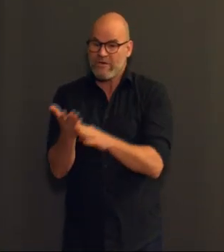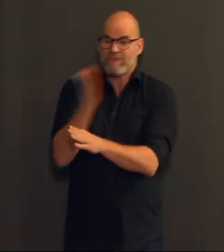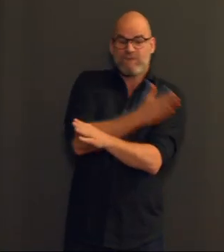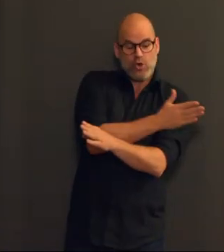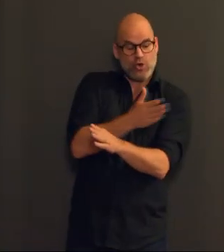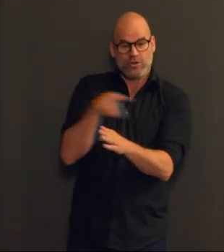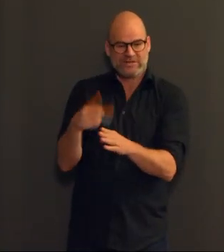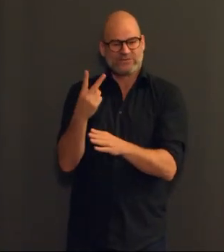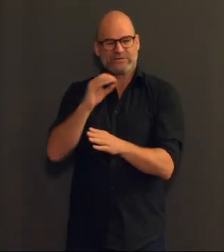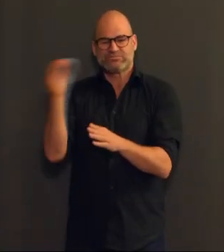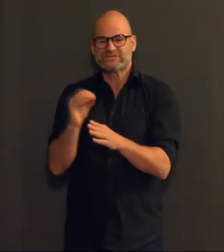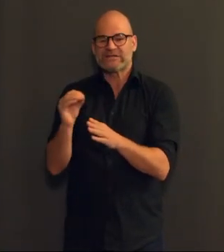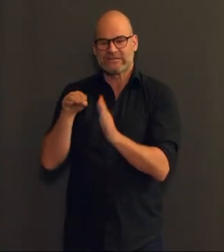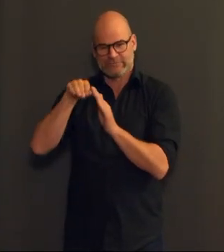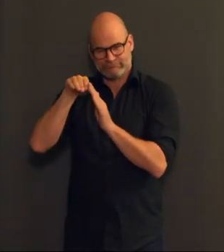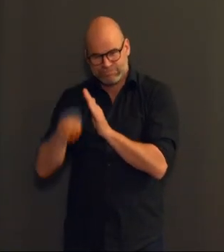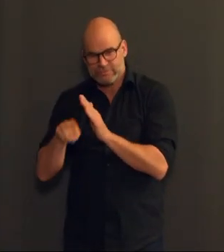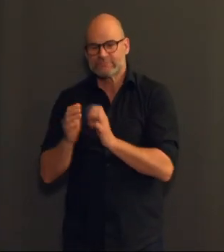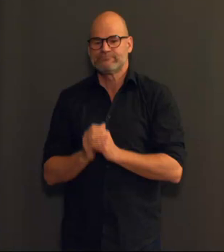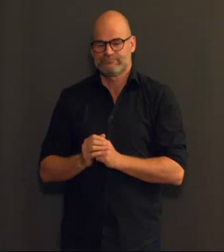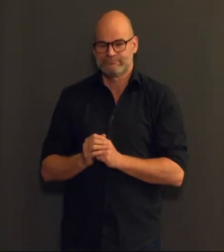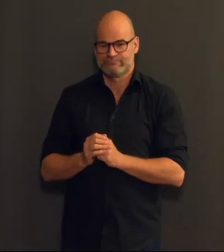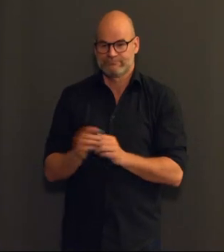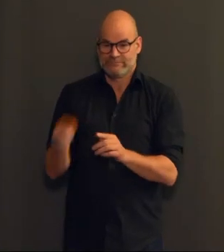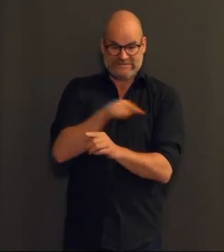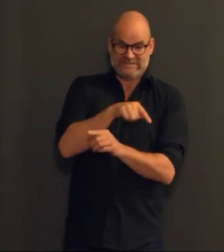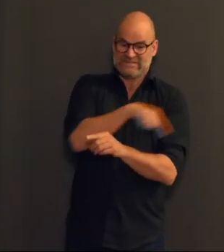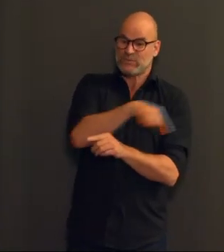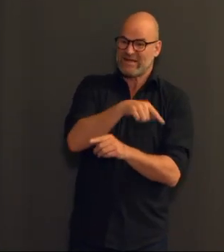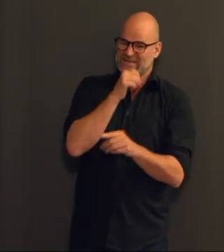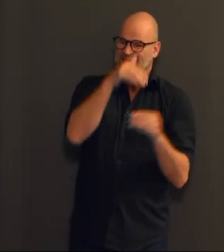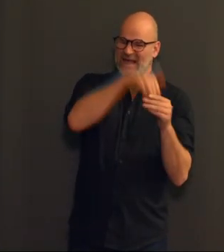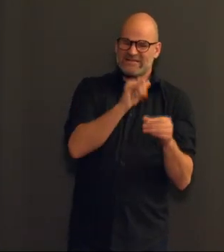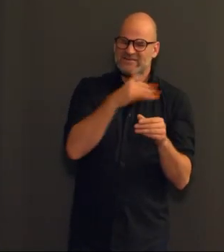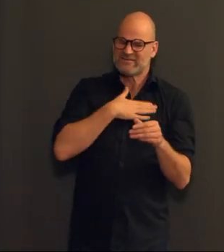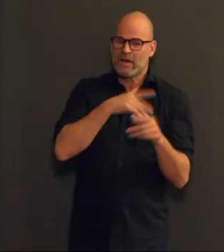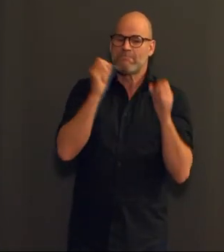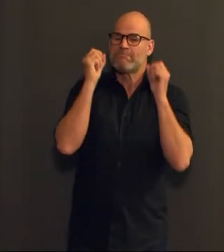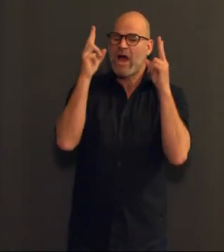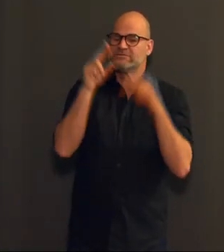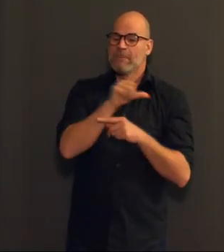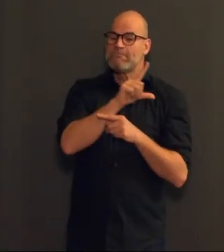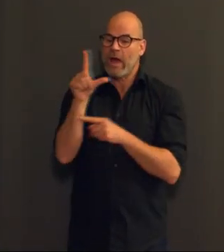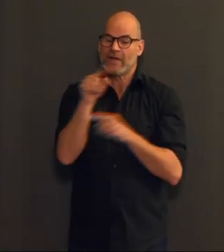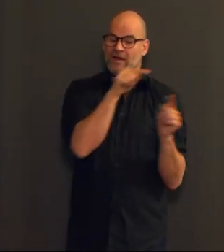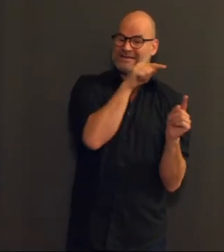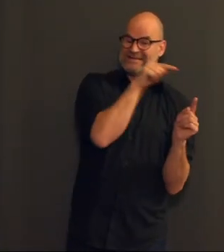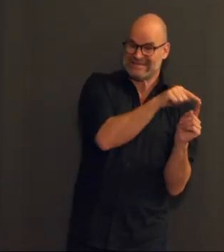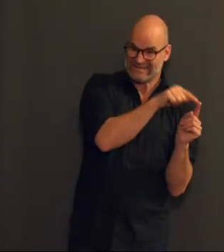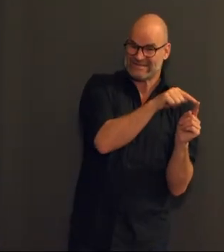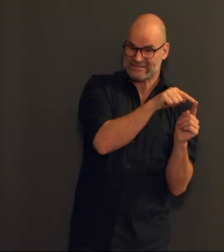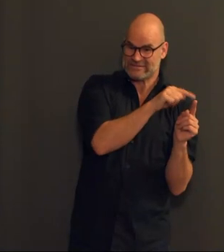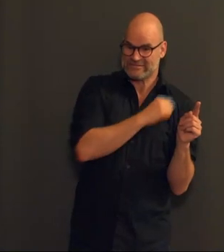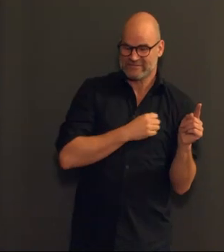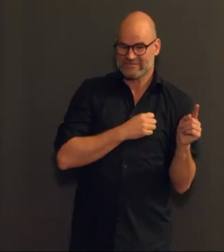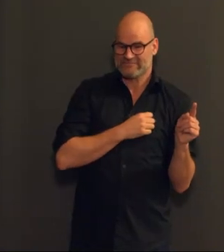In de vergelijkingsweek zit wel nog steeds paasmaandag, waardoor de daling van de voorbije week wat onderschat